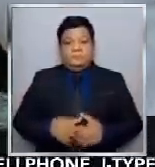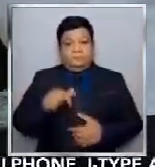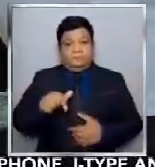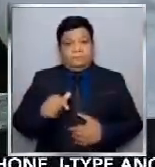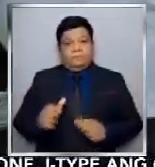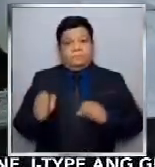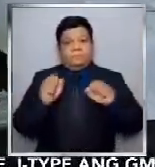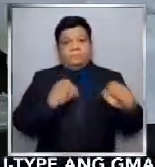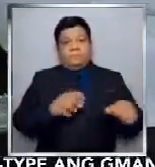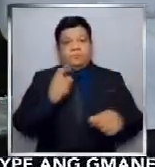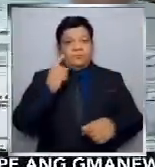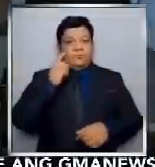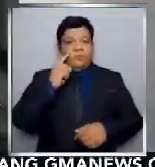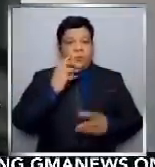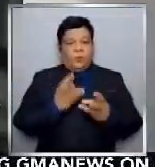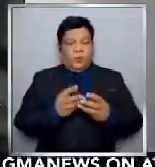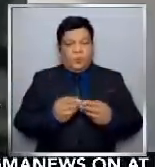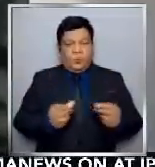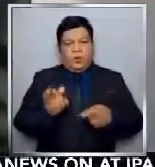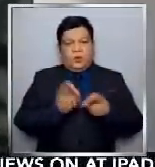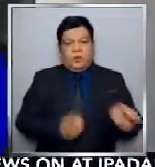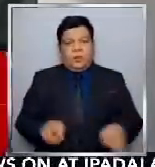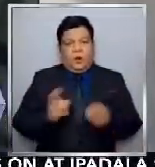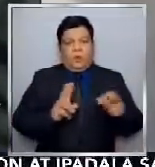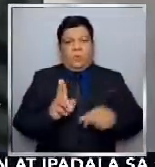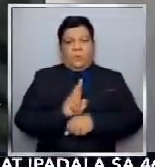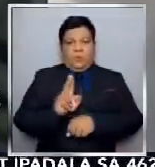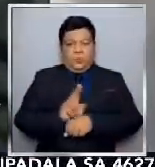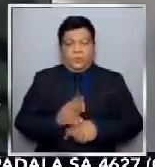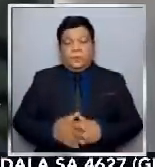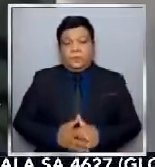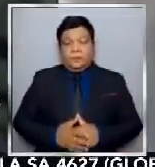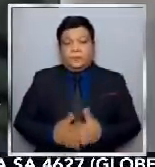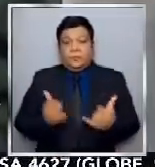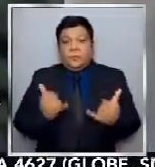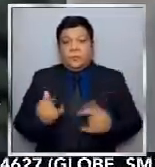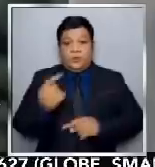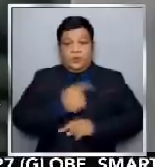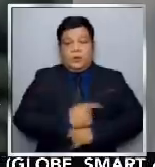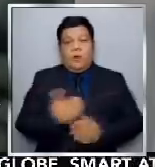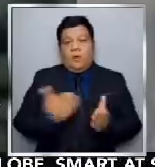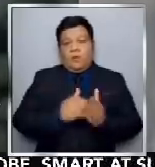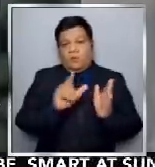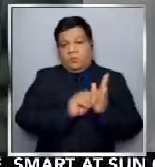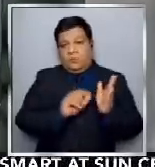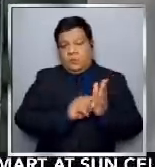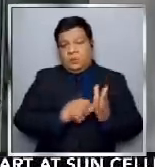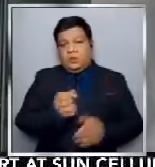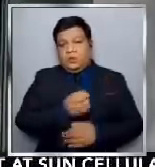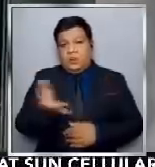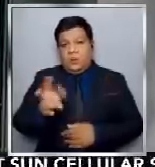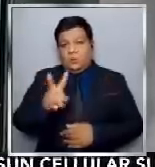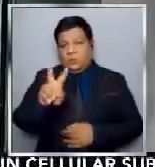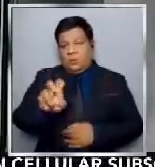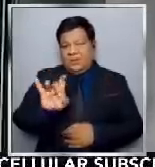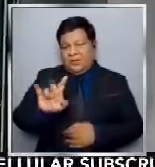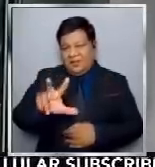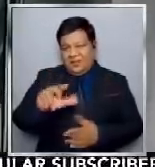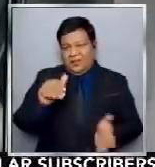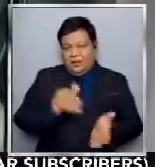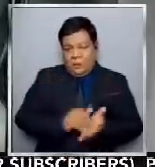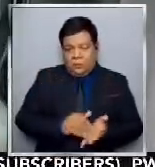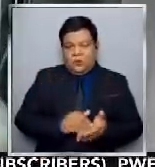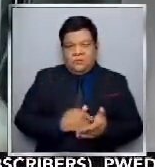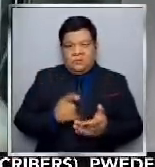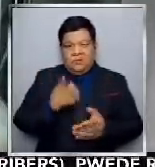para lusawin at i-recycle. Ngayong araw naman, may reprinting ng 283 ballots na nasira sa Conner Apayao. Ayon kay